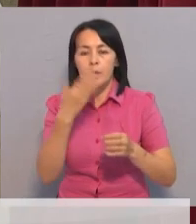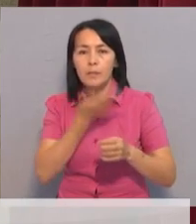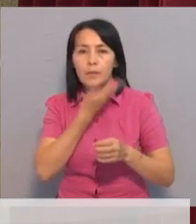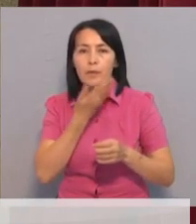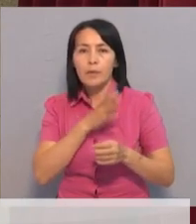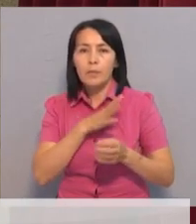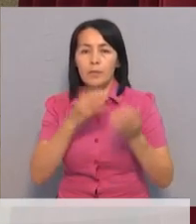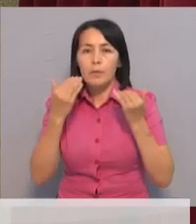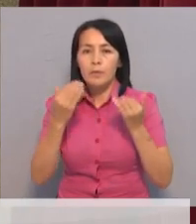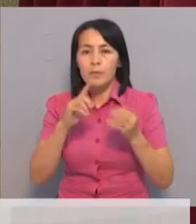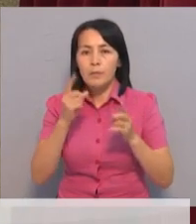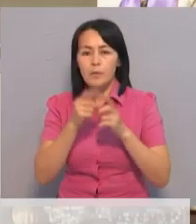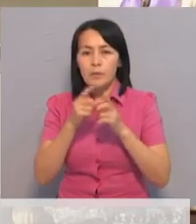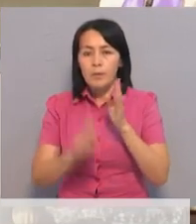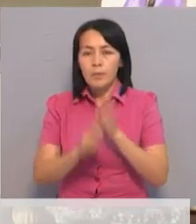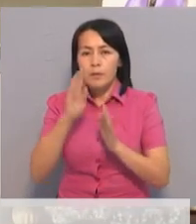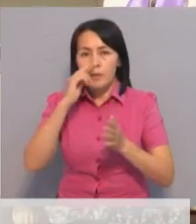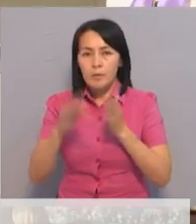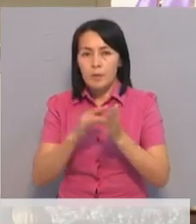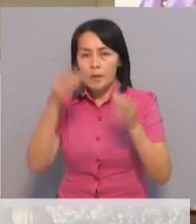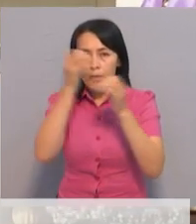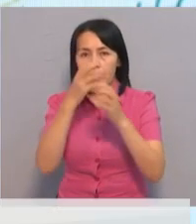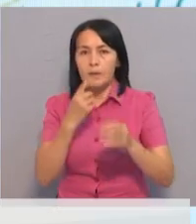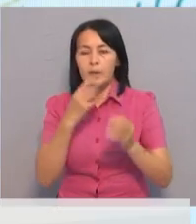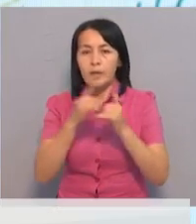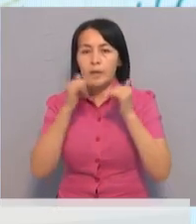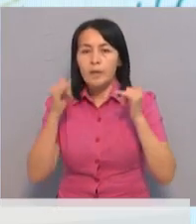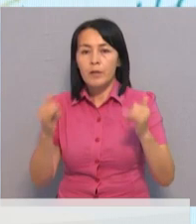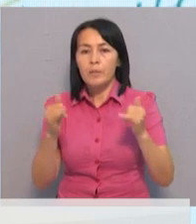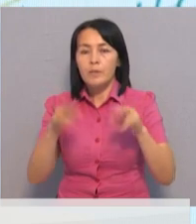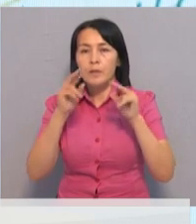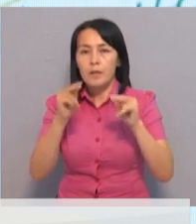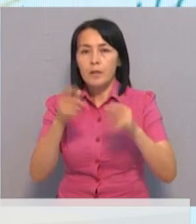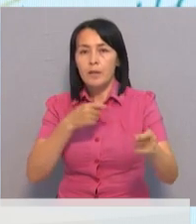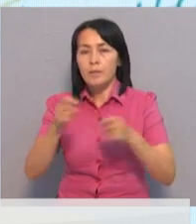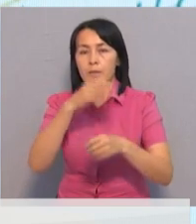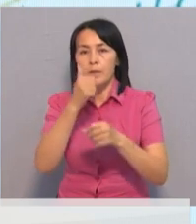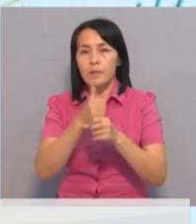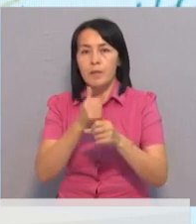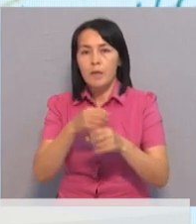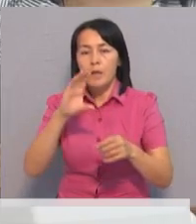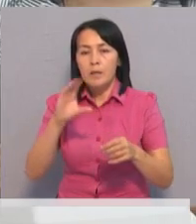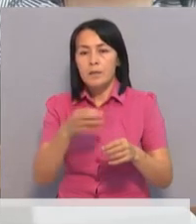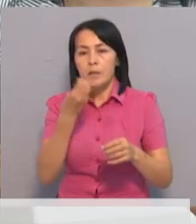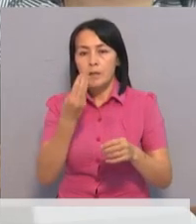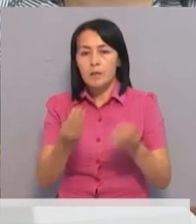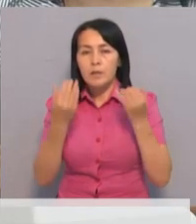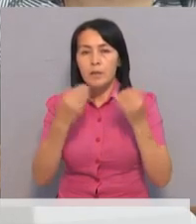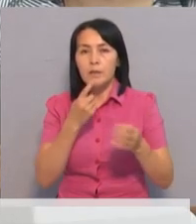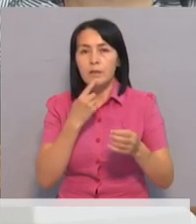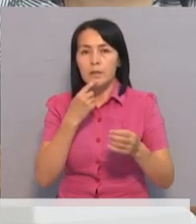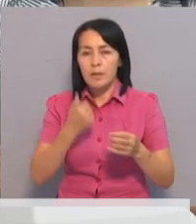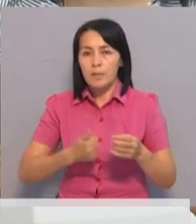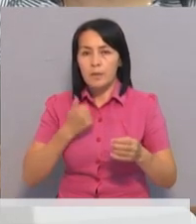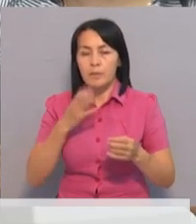оқыды. Алғы сөз алған Шымкент қалалық мәдениет тілдері дамыту және архивтер басқармасының басшысы Сәкен Шәкеев тіл